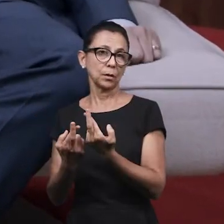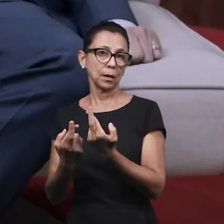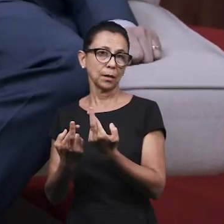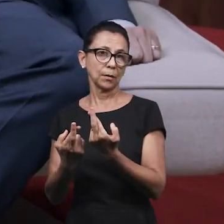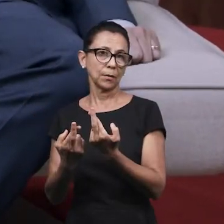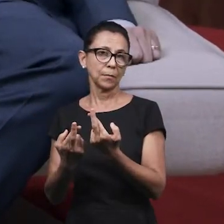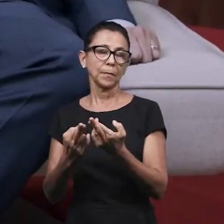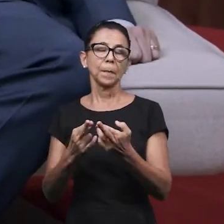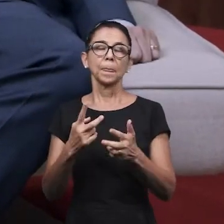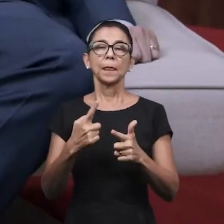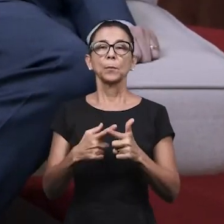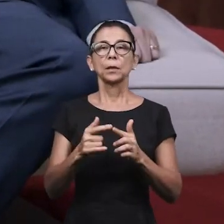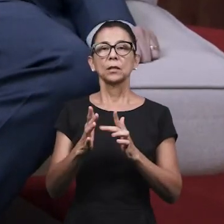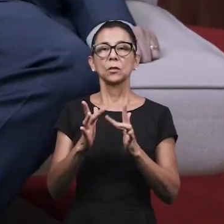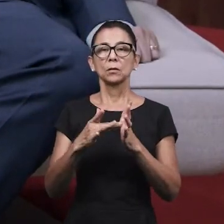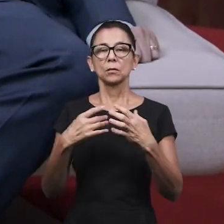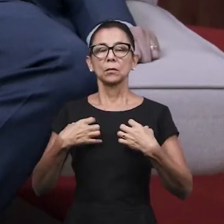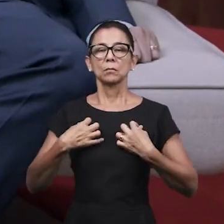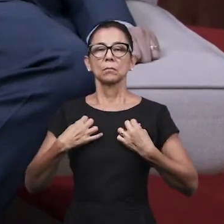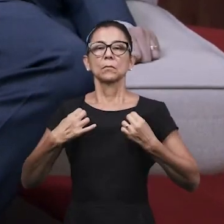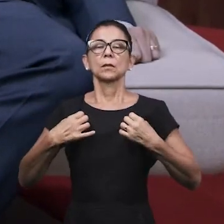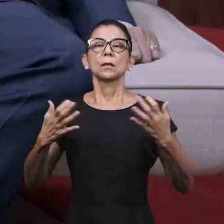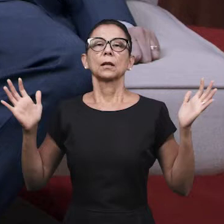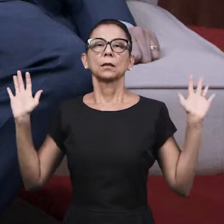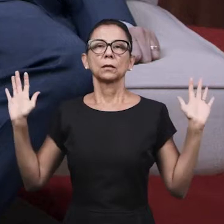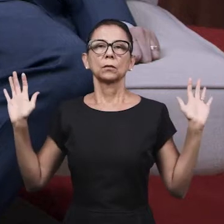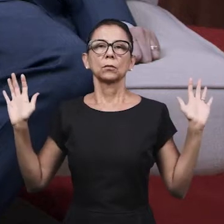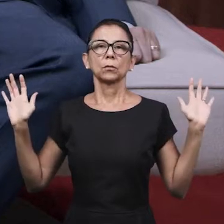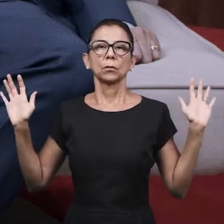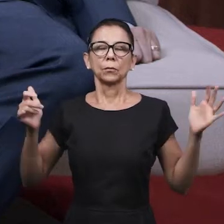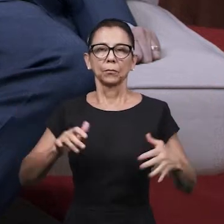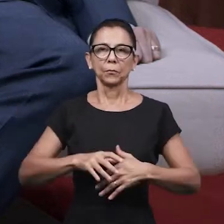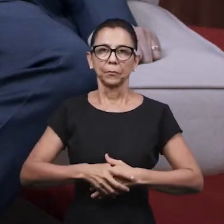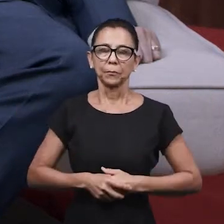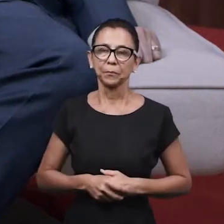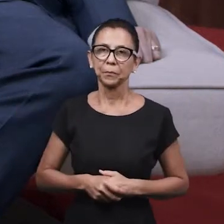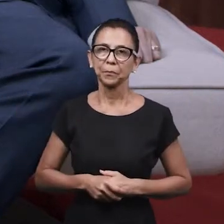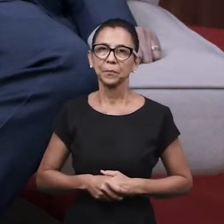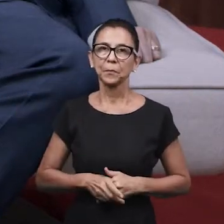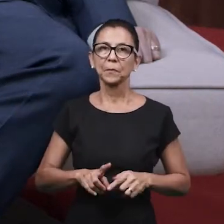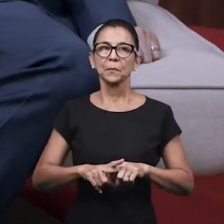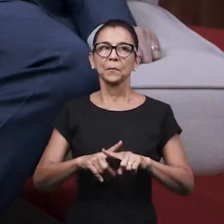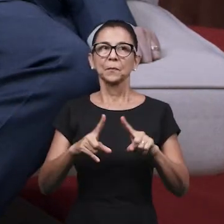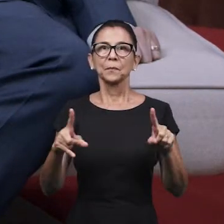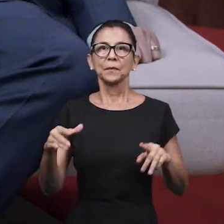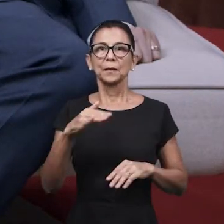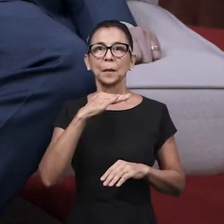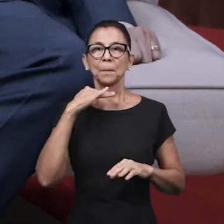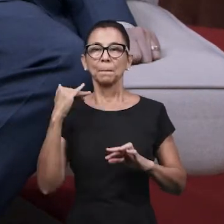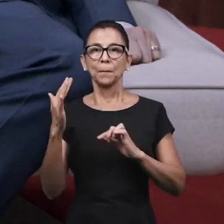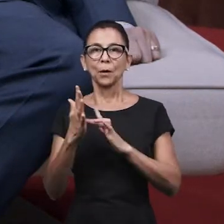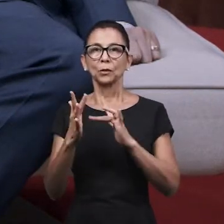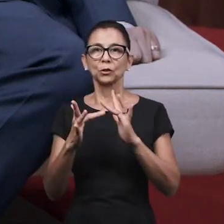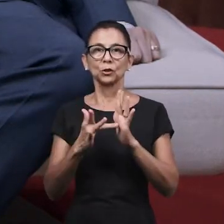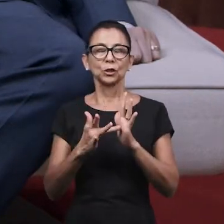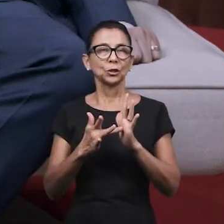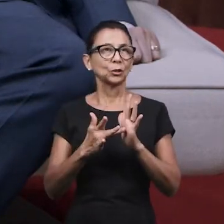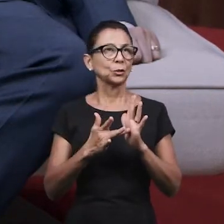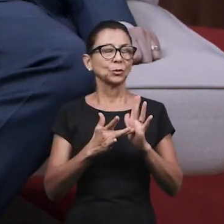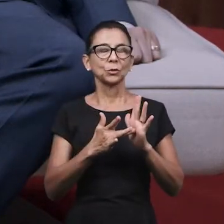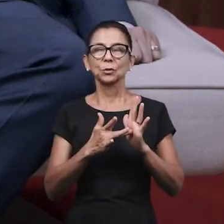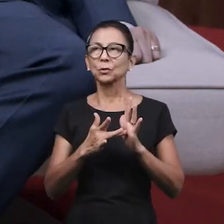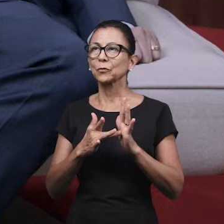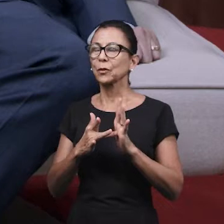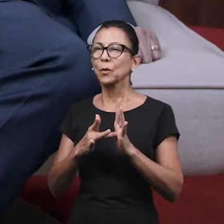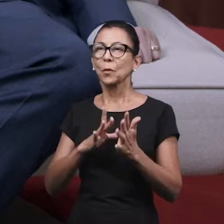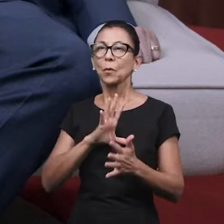déchiré à la croix de Calvaire parce qu'il s'est donné. Et dans sa mort a été engendrée la plus grande douceur que